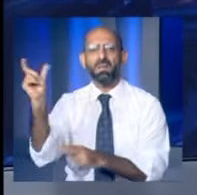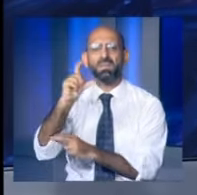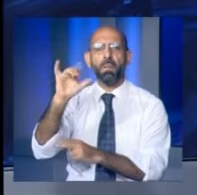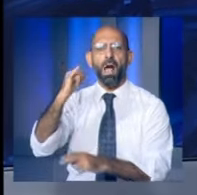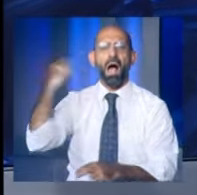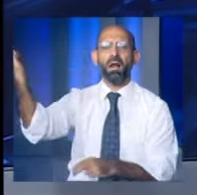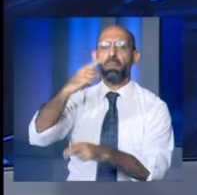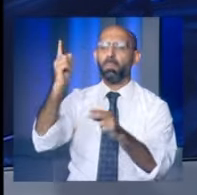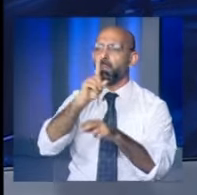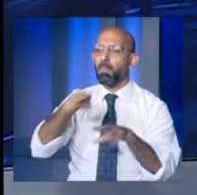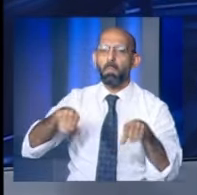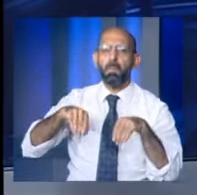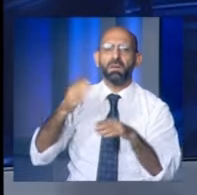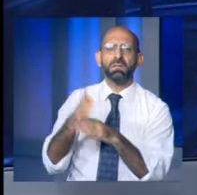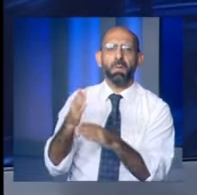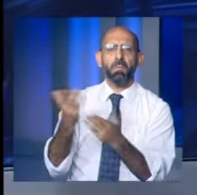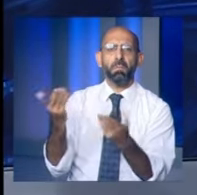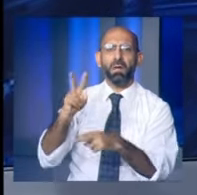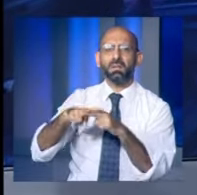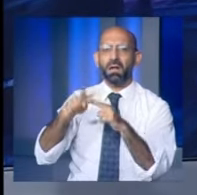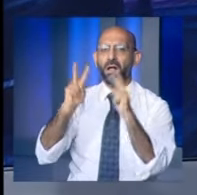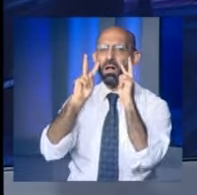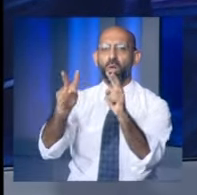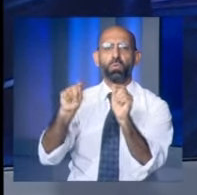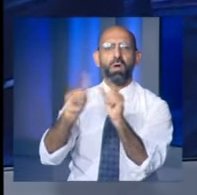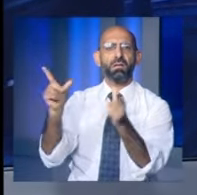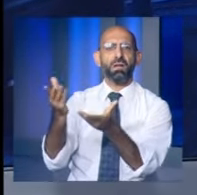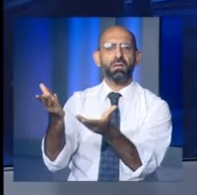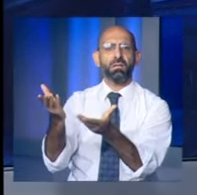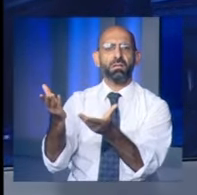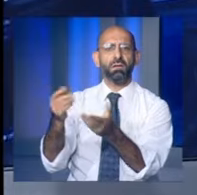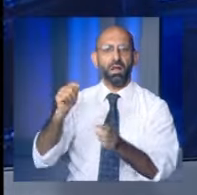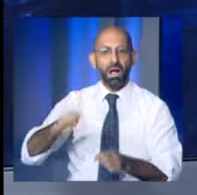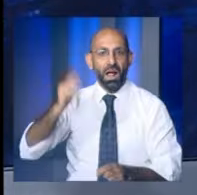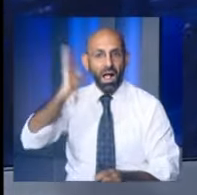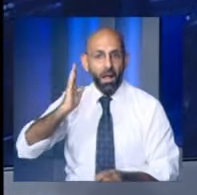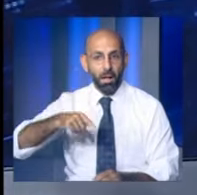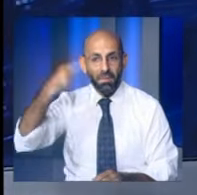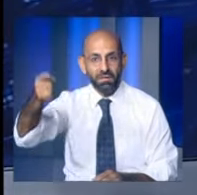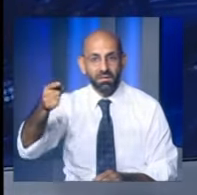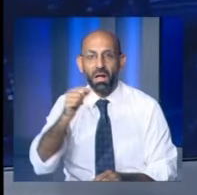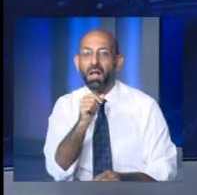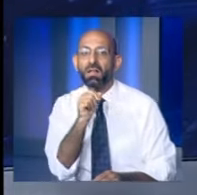العربية والإسلامية إلى اتخاذ قرار حازم لوقف التطبيع مع الكيان. سياسيا،